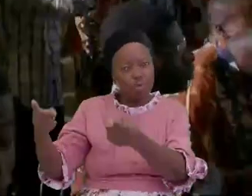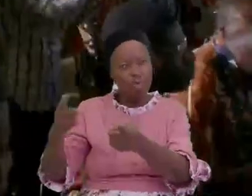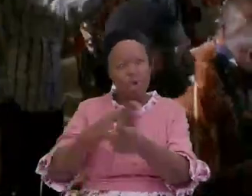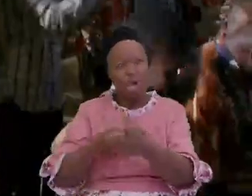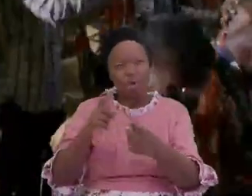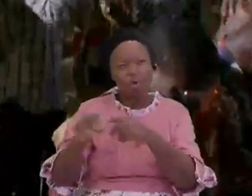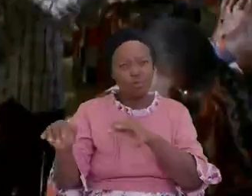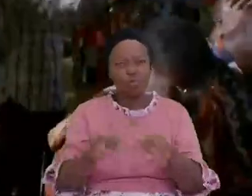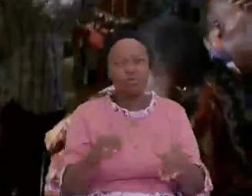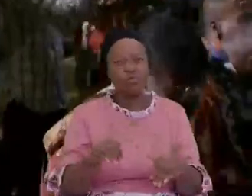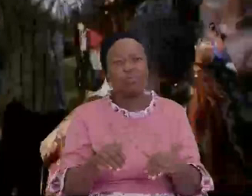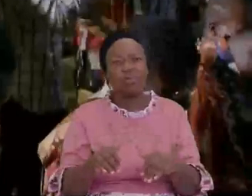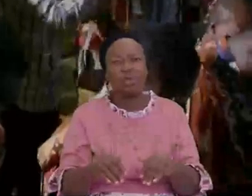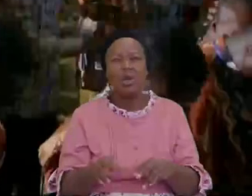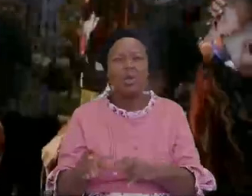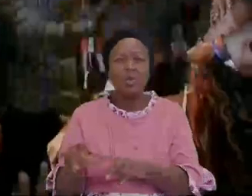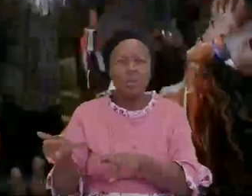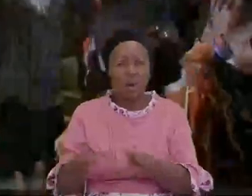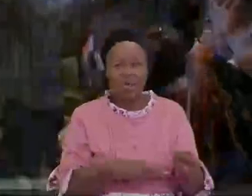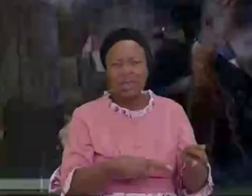Et à faire. Prêt.